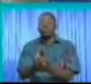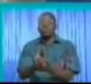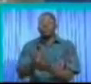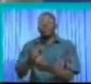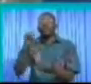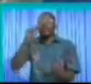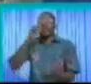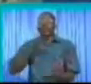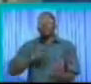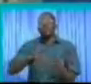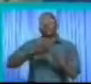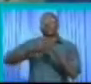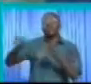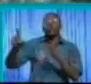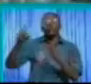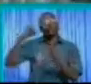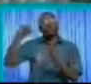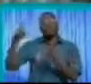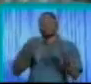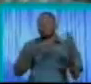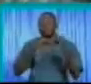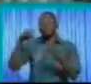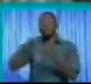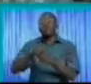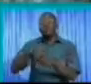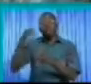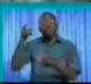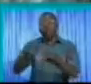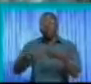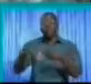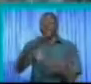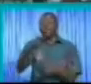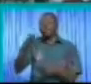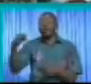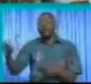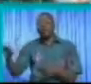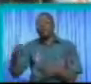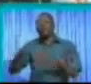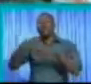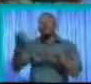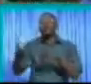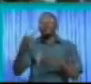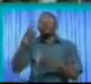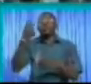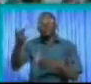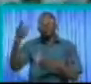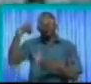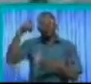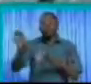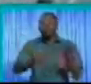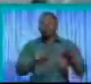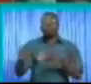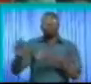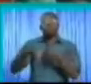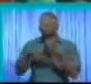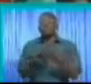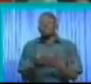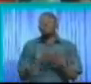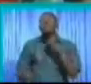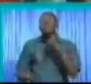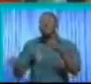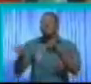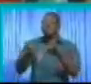Cette femme a fui la guerre dans son pays pour se retrouver ici au Burkina. Après avoir vécu des atrocités de tout genre, elle dit